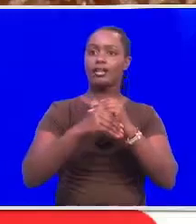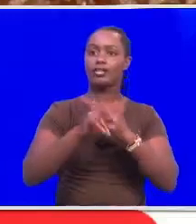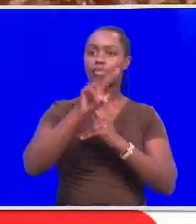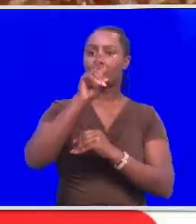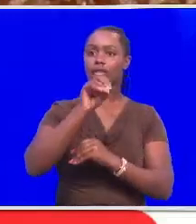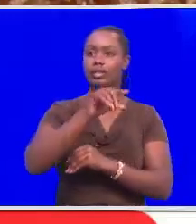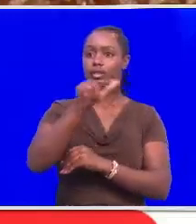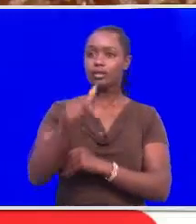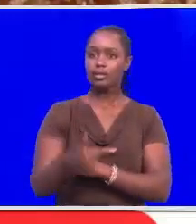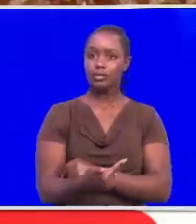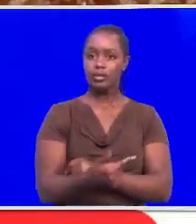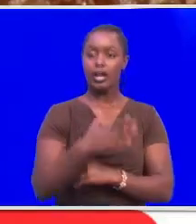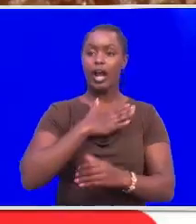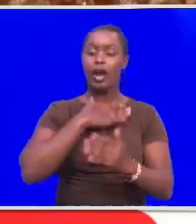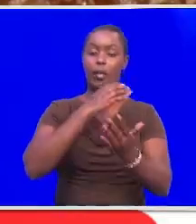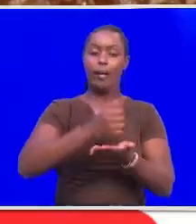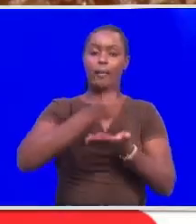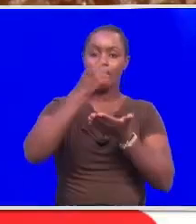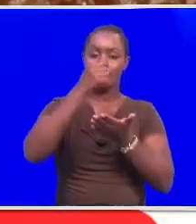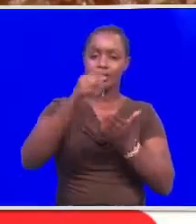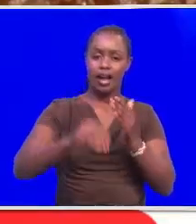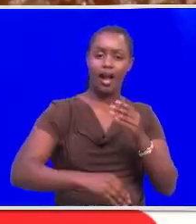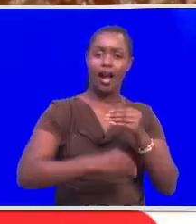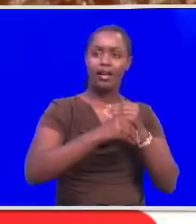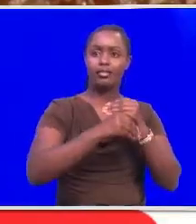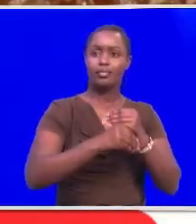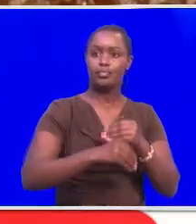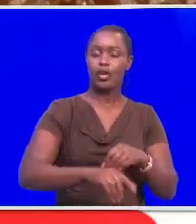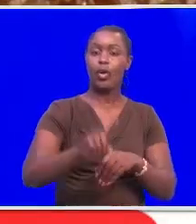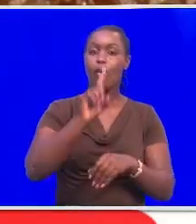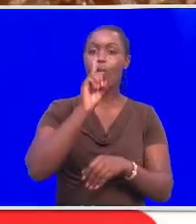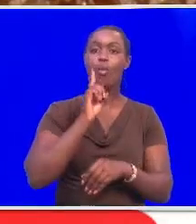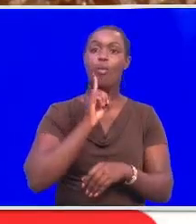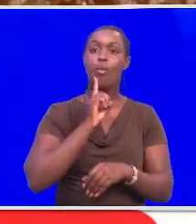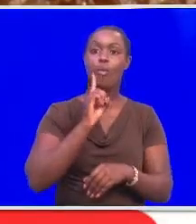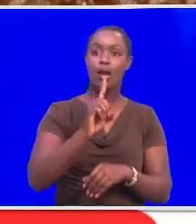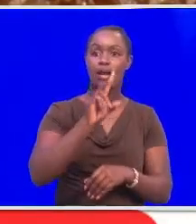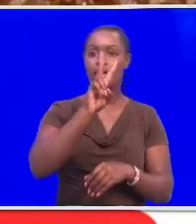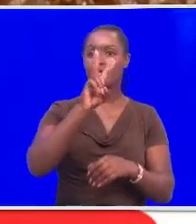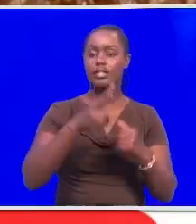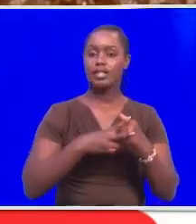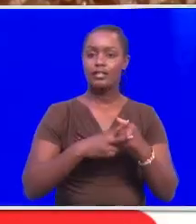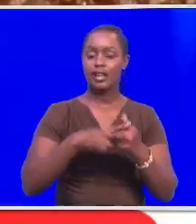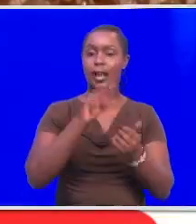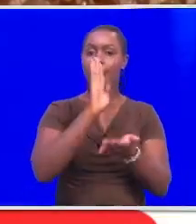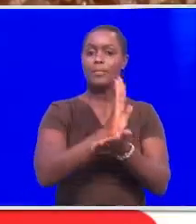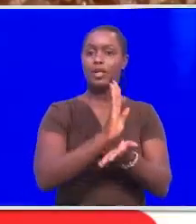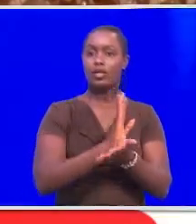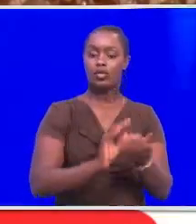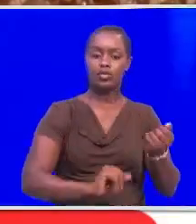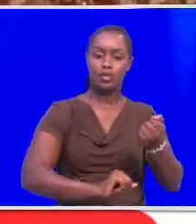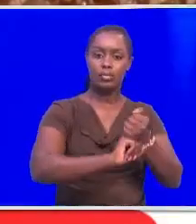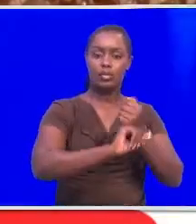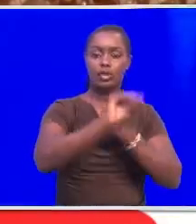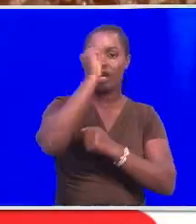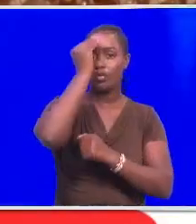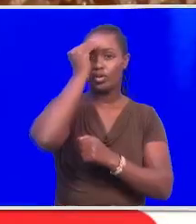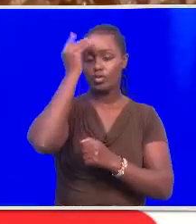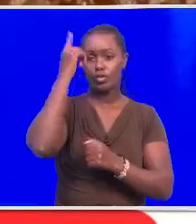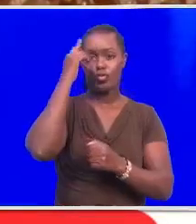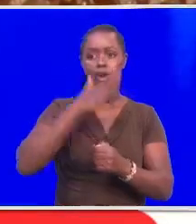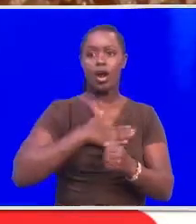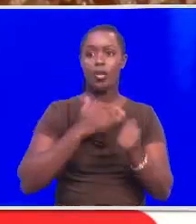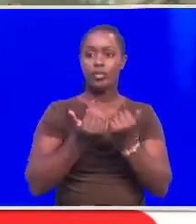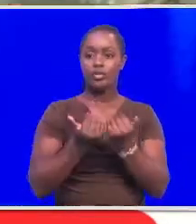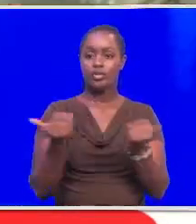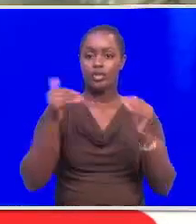1020. Budget yetu tumeongeza karibu bilioni 127 ya kusaidia masomo ya watoto wa taifa letu